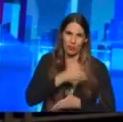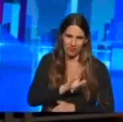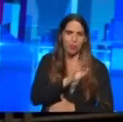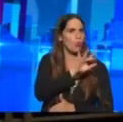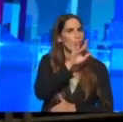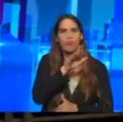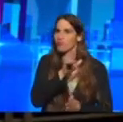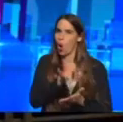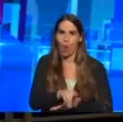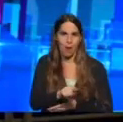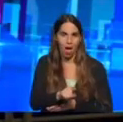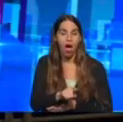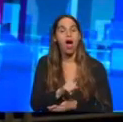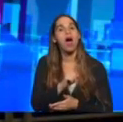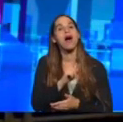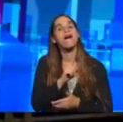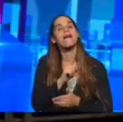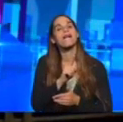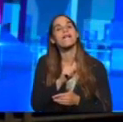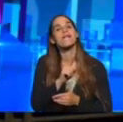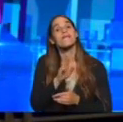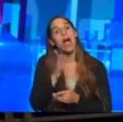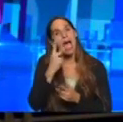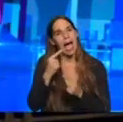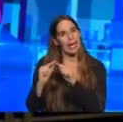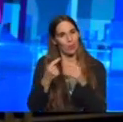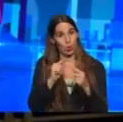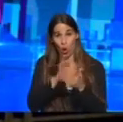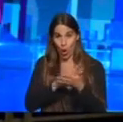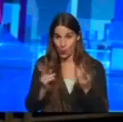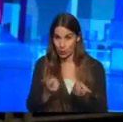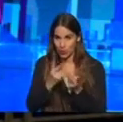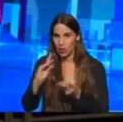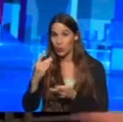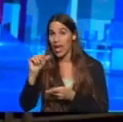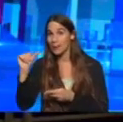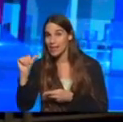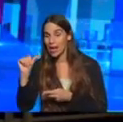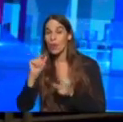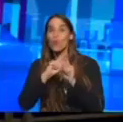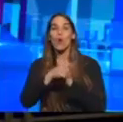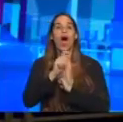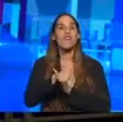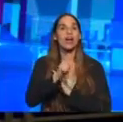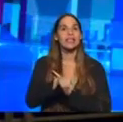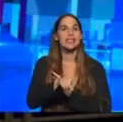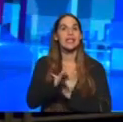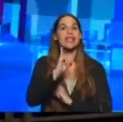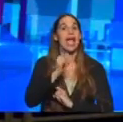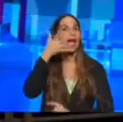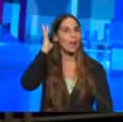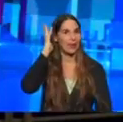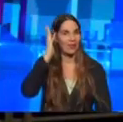לעבור. כמובן, קדם לכך גם אימות לא פשוט של דודי אמסלם הפעם מול חבר הכנסת יאיר